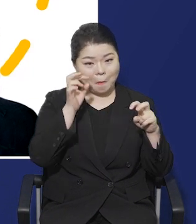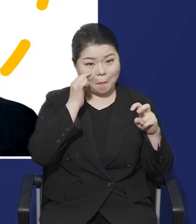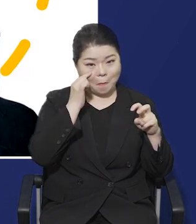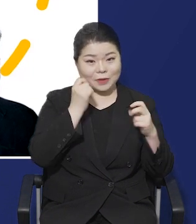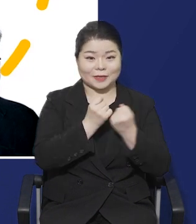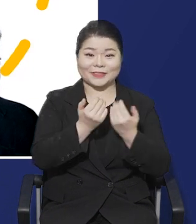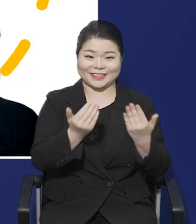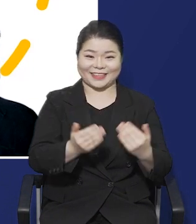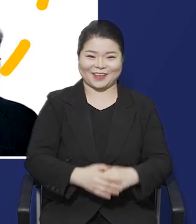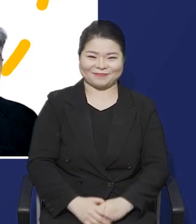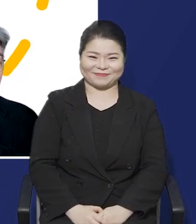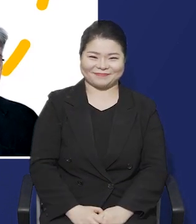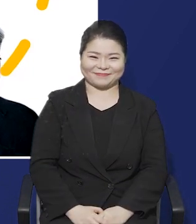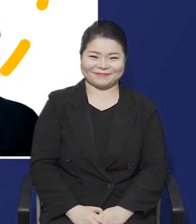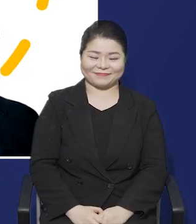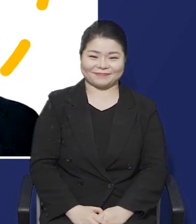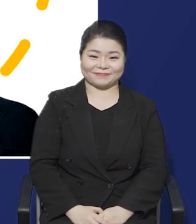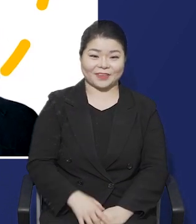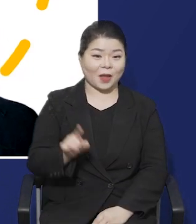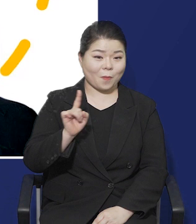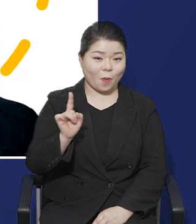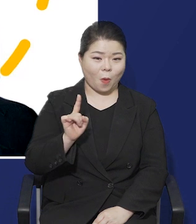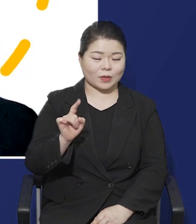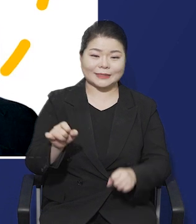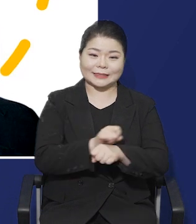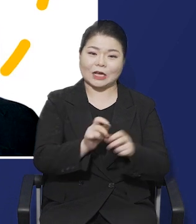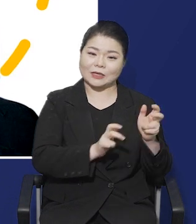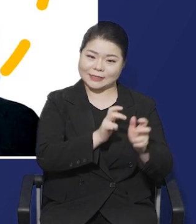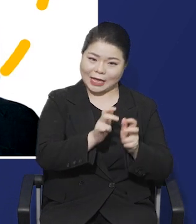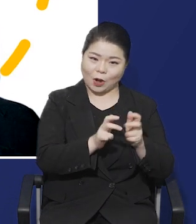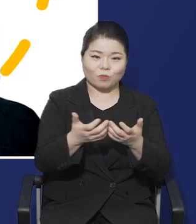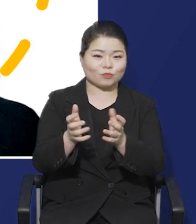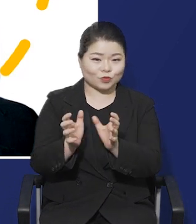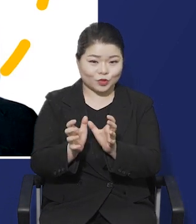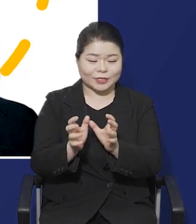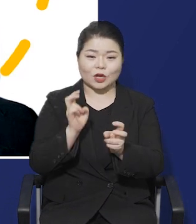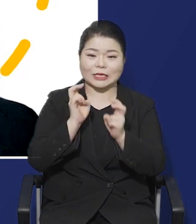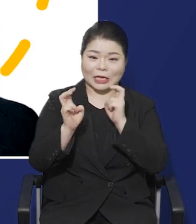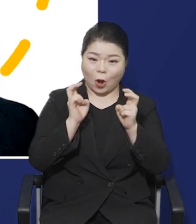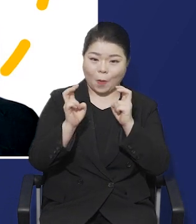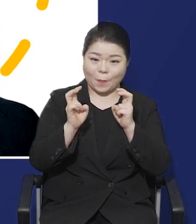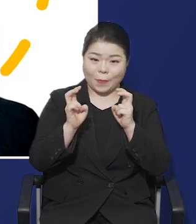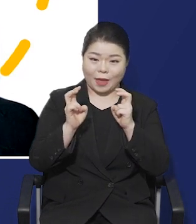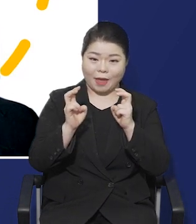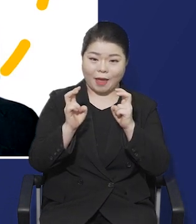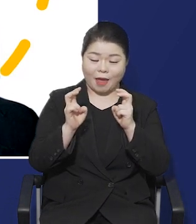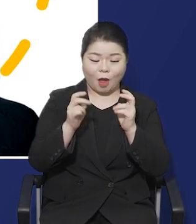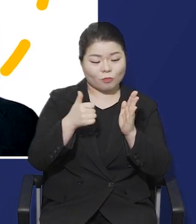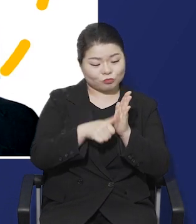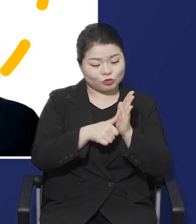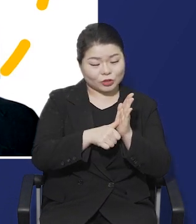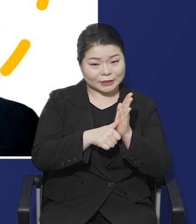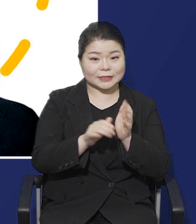무역 전시회라는 것은 특정 산업 또는 분야에서 기업의 유무형의